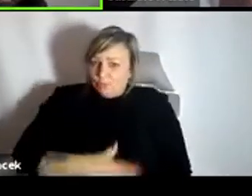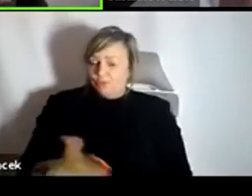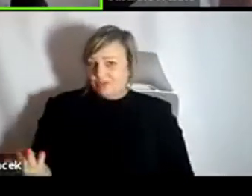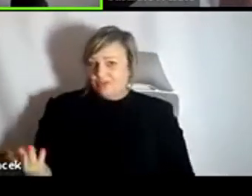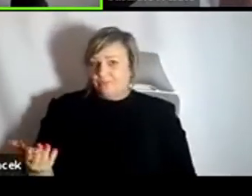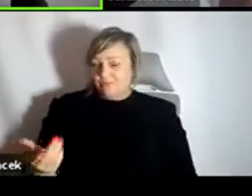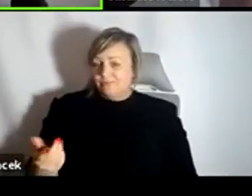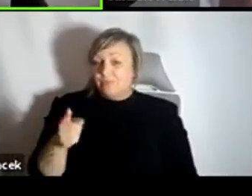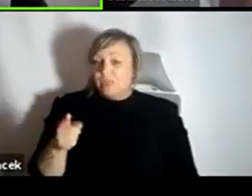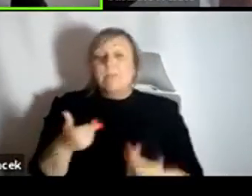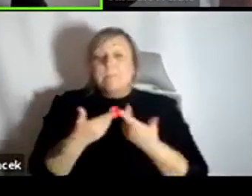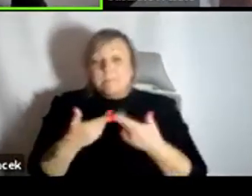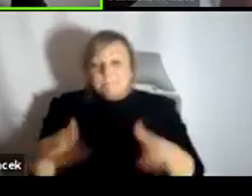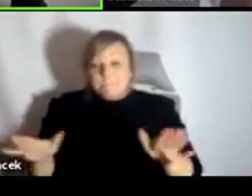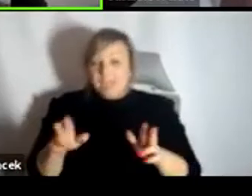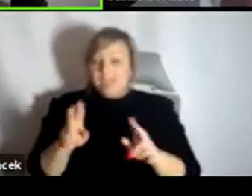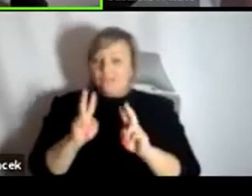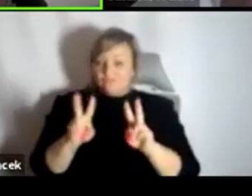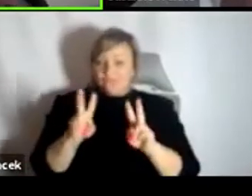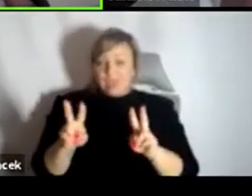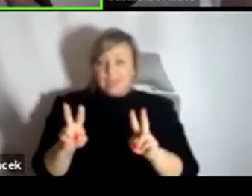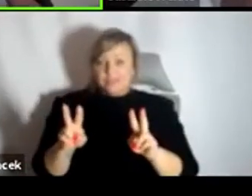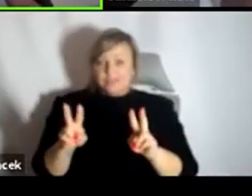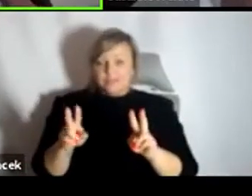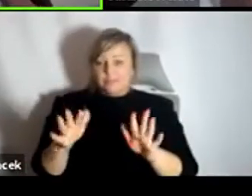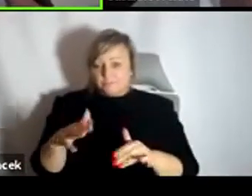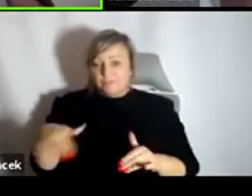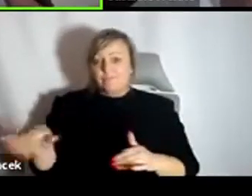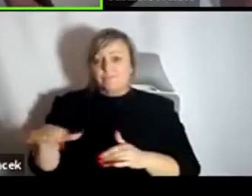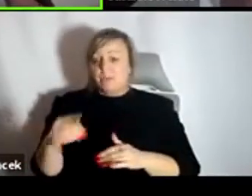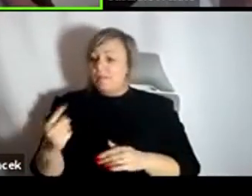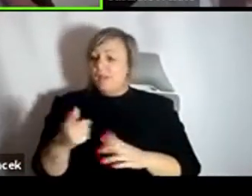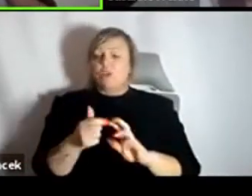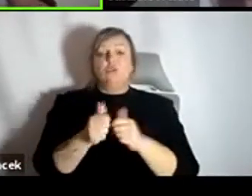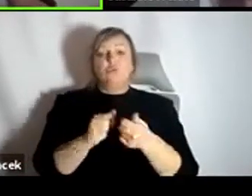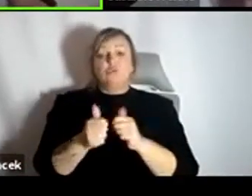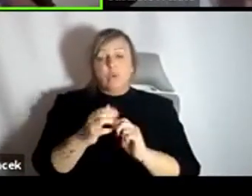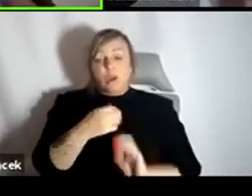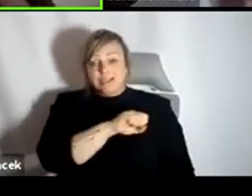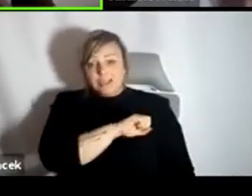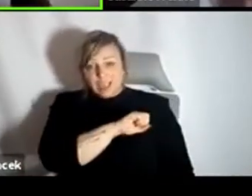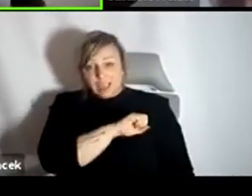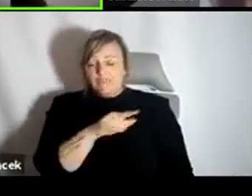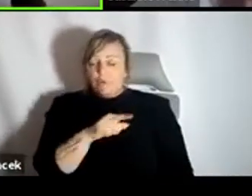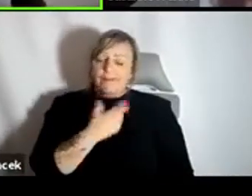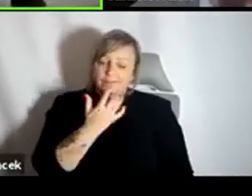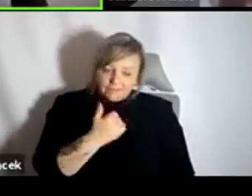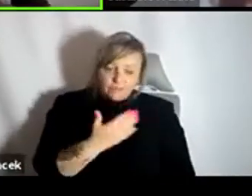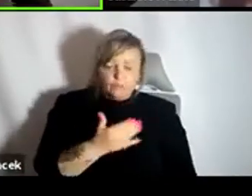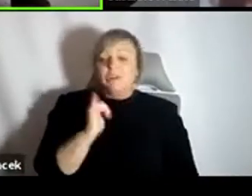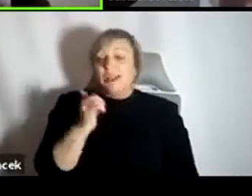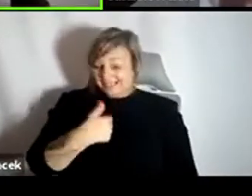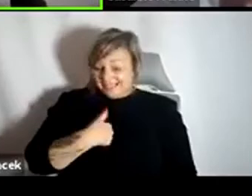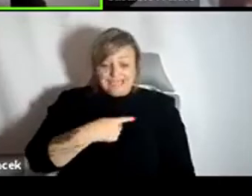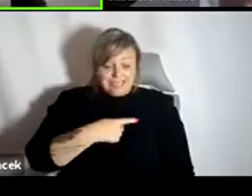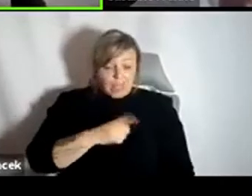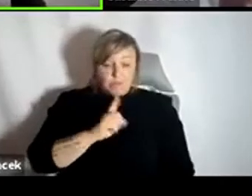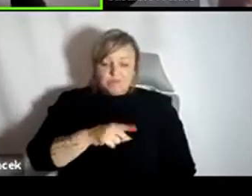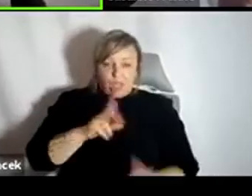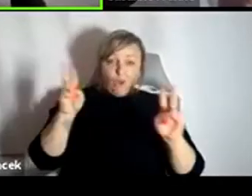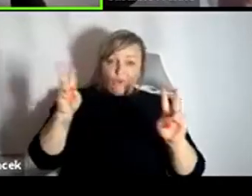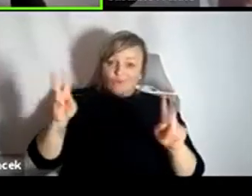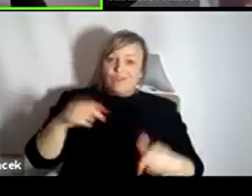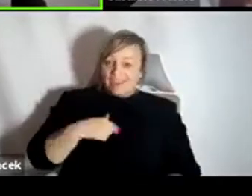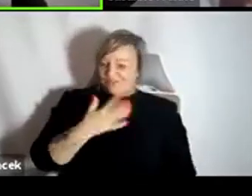eine Mehrheit der Fans natürlich den sportlichen Erfolg herbeisehen. Ich bin auch Fan und ich will auch, dass mein